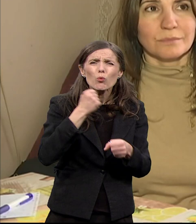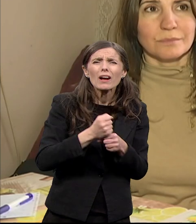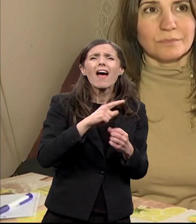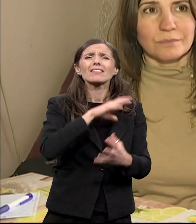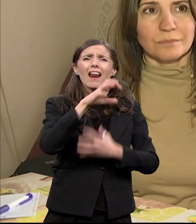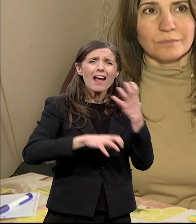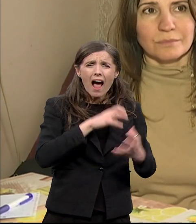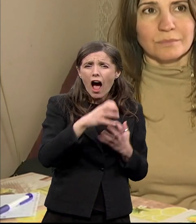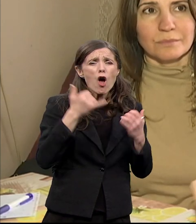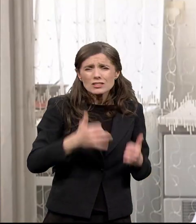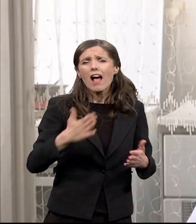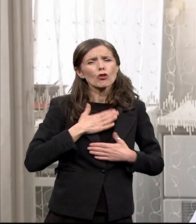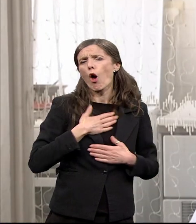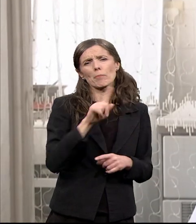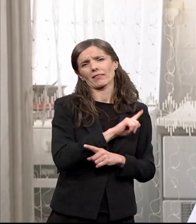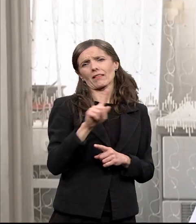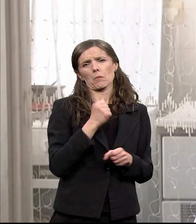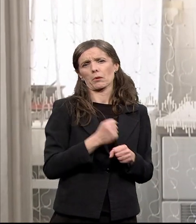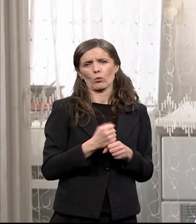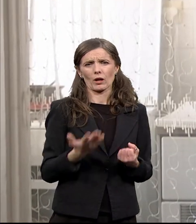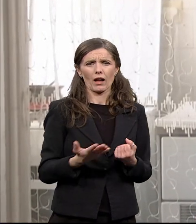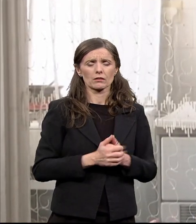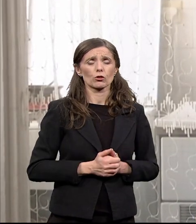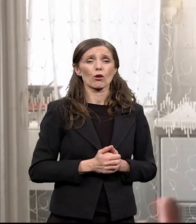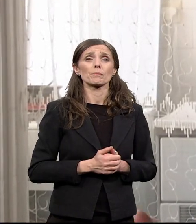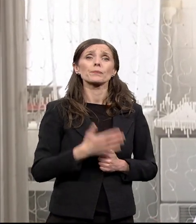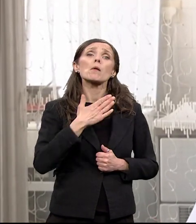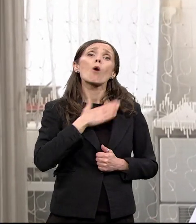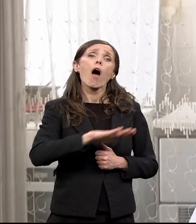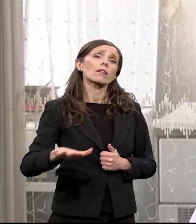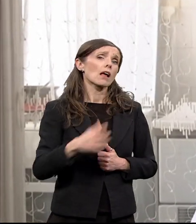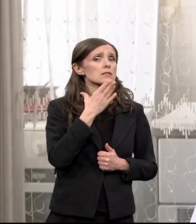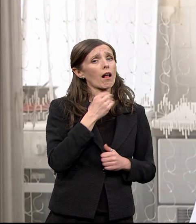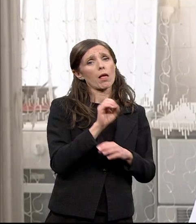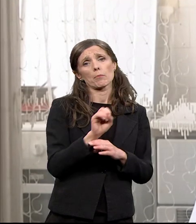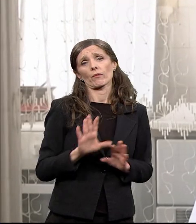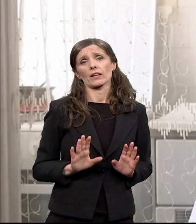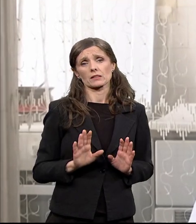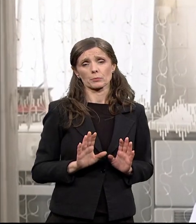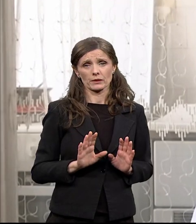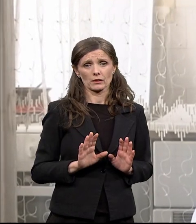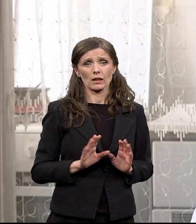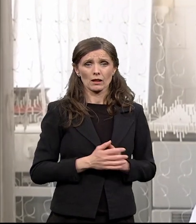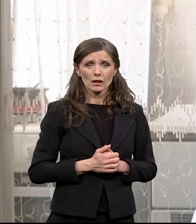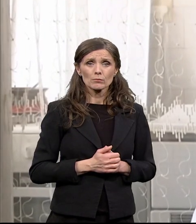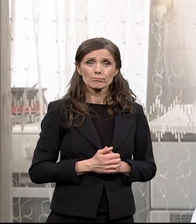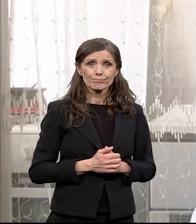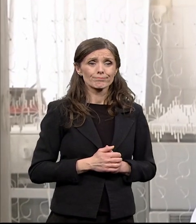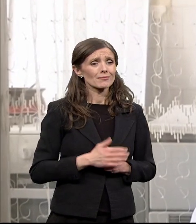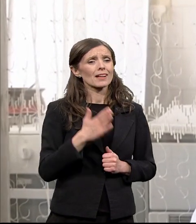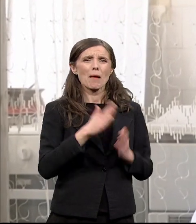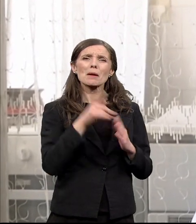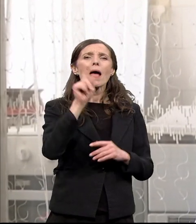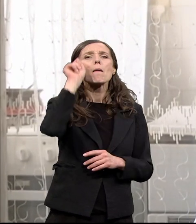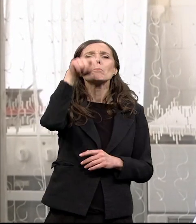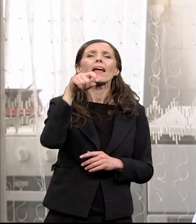opšteg, ni sad sigurno ne bi radio. Moje djeca su fino vaspitana djeca. U komšiluk tamo u